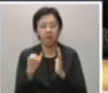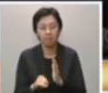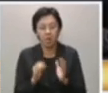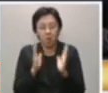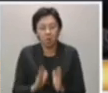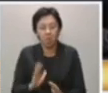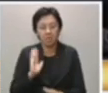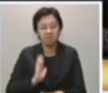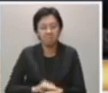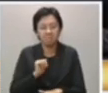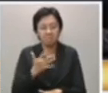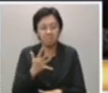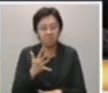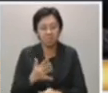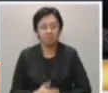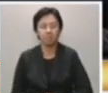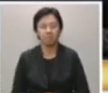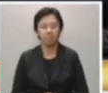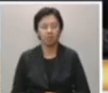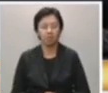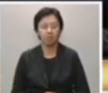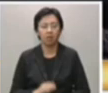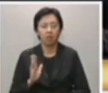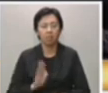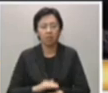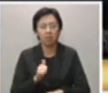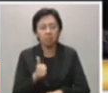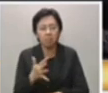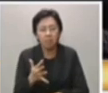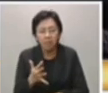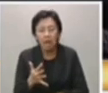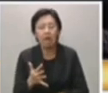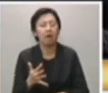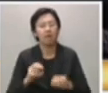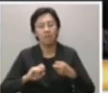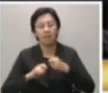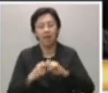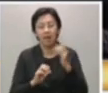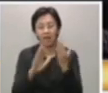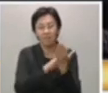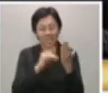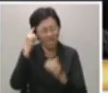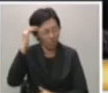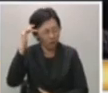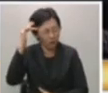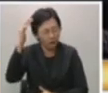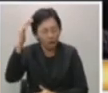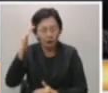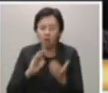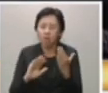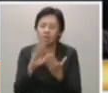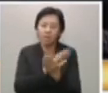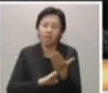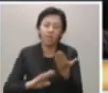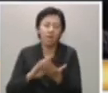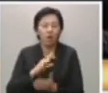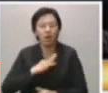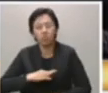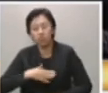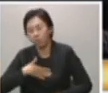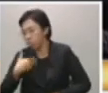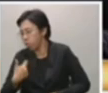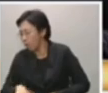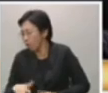ความสามารถมาบริหารท่านทำประเทศที่เคยเป็นความหวังกลายเป็นความสิ้นเป็นประเทศที่สิ้นหวังไร้ทิศท